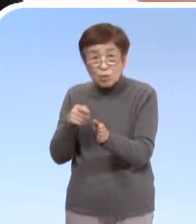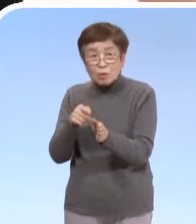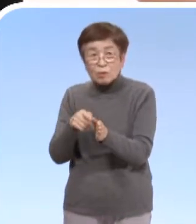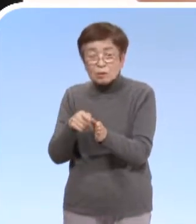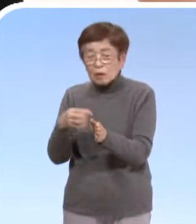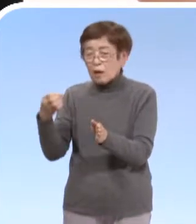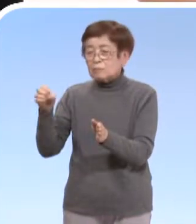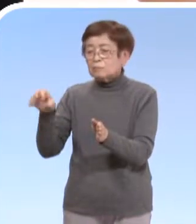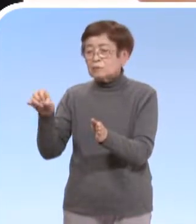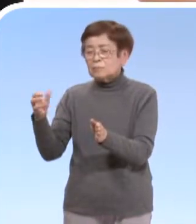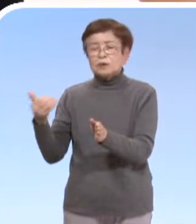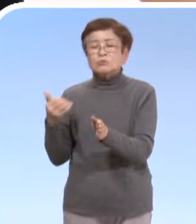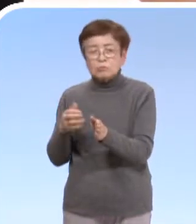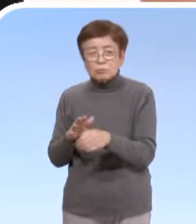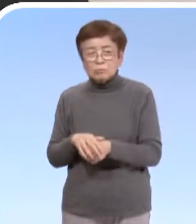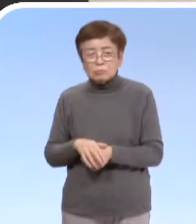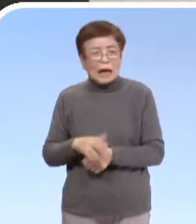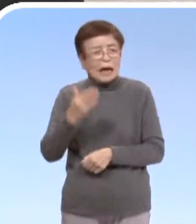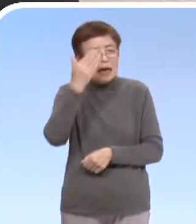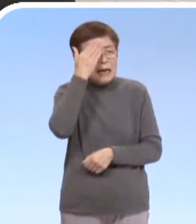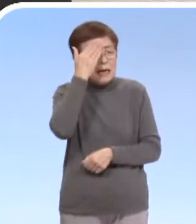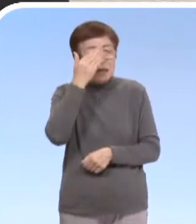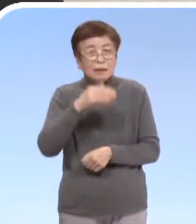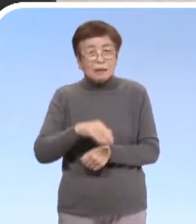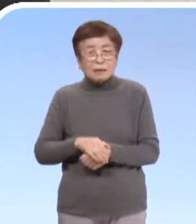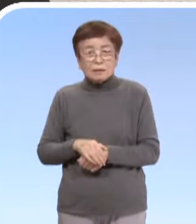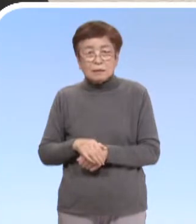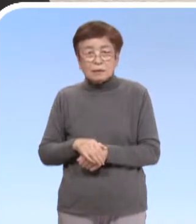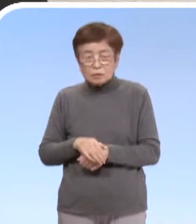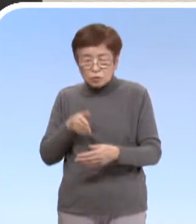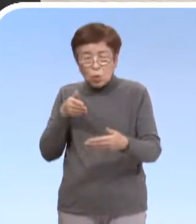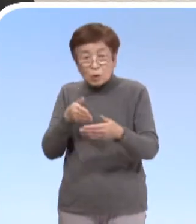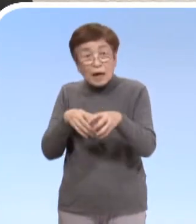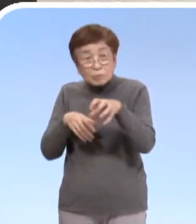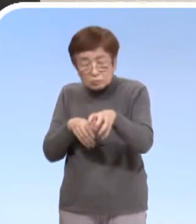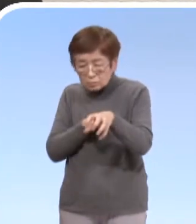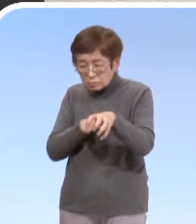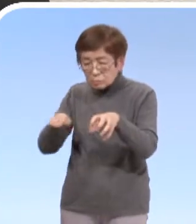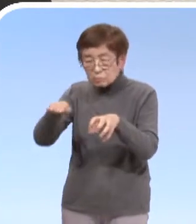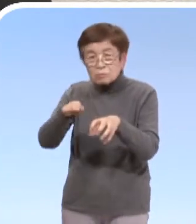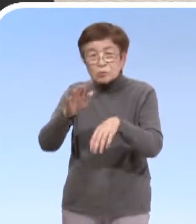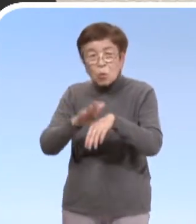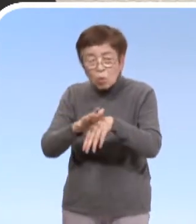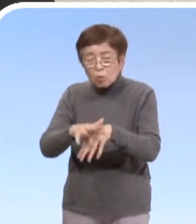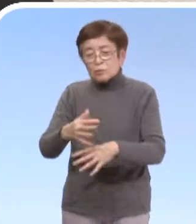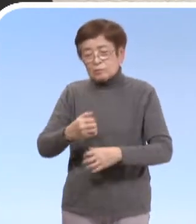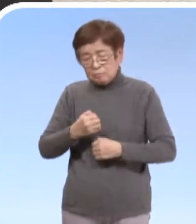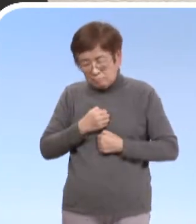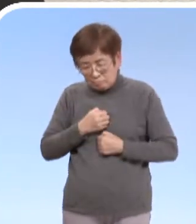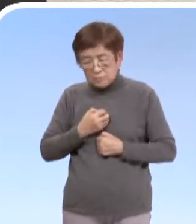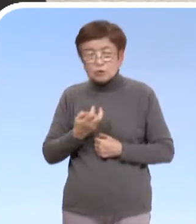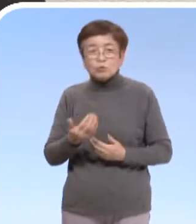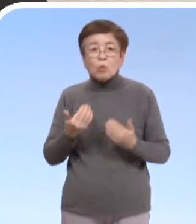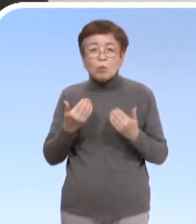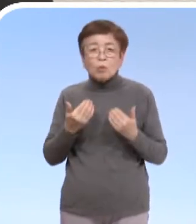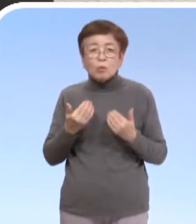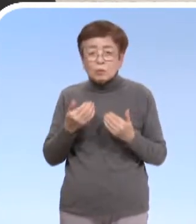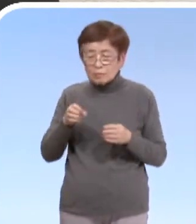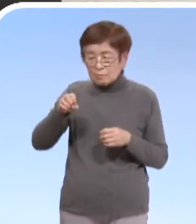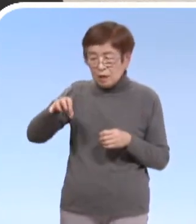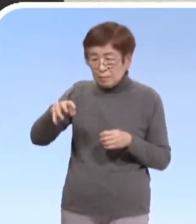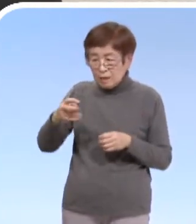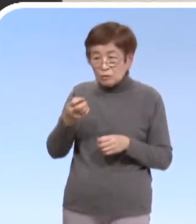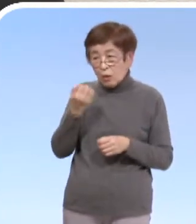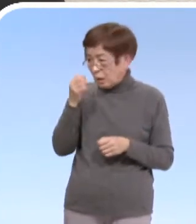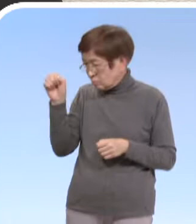のでね、指示器がいります。障害物を想定したね、避け方にさせてもらうんだけどね、指示器とね、確認がいるん